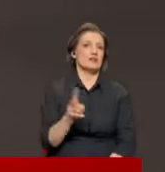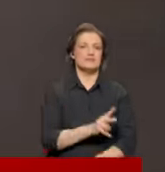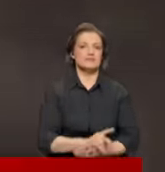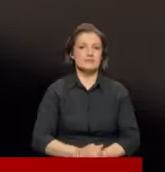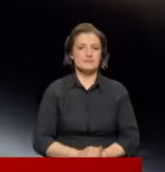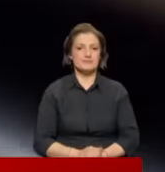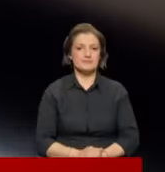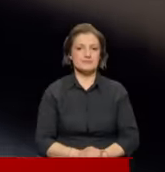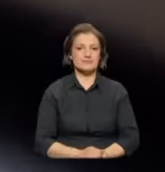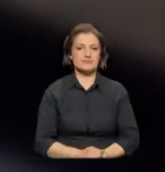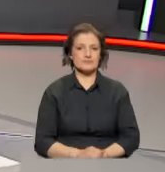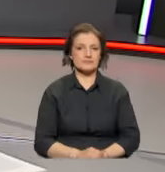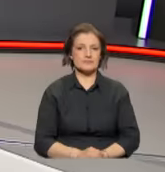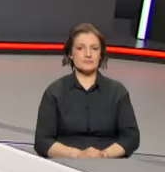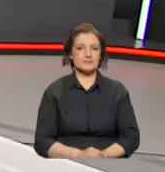kaybetti.